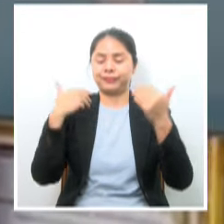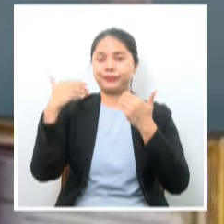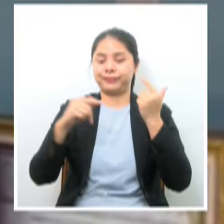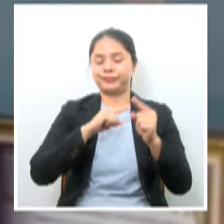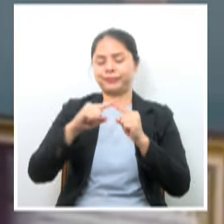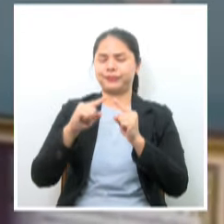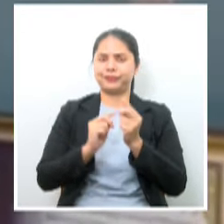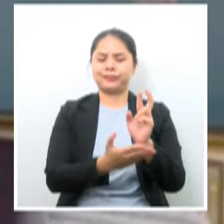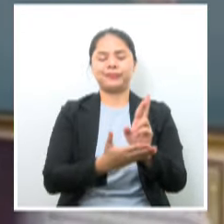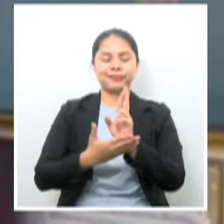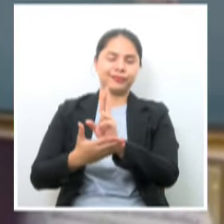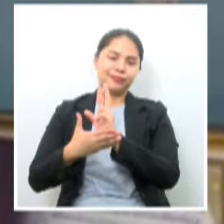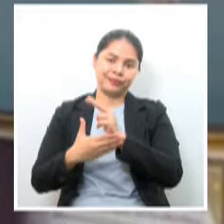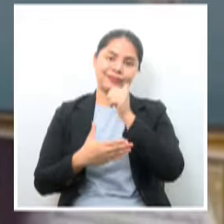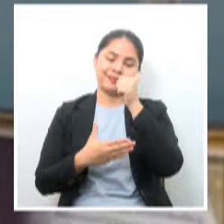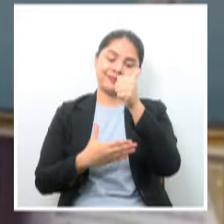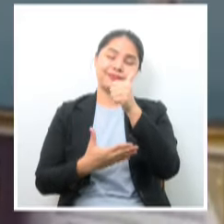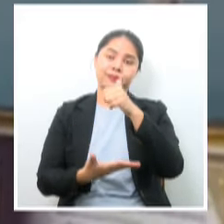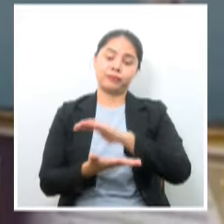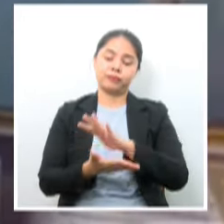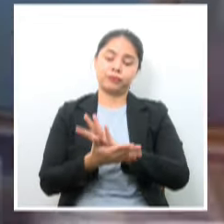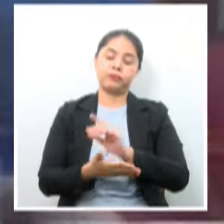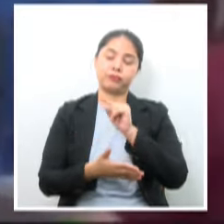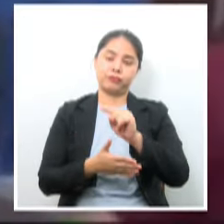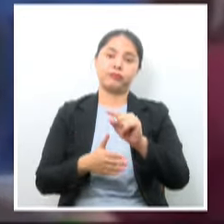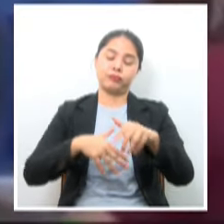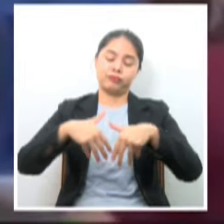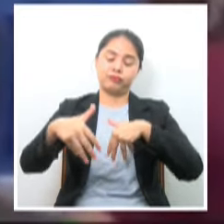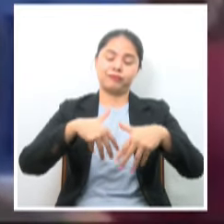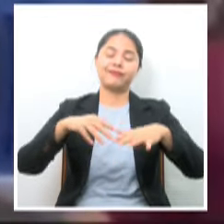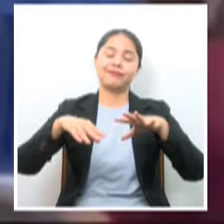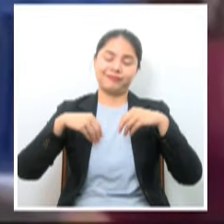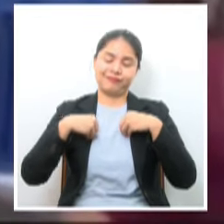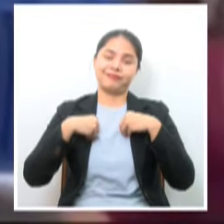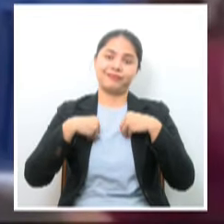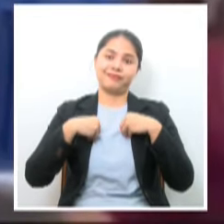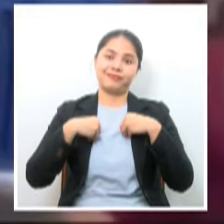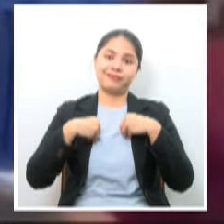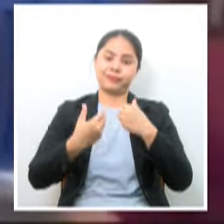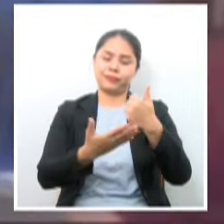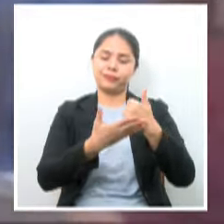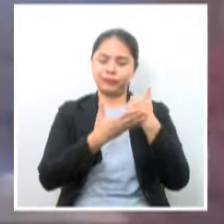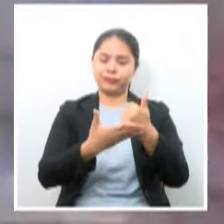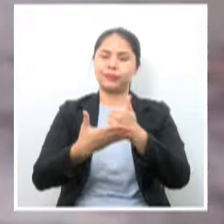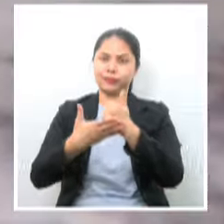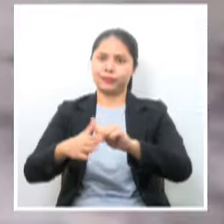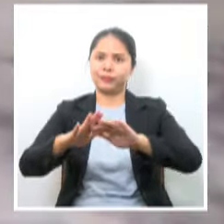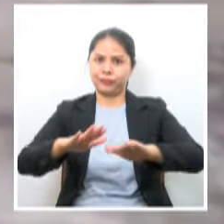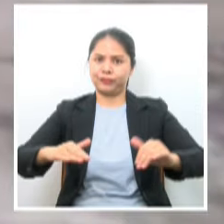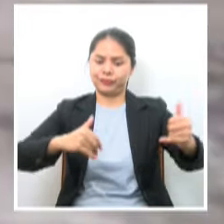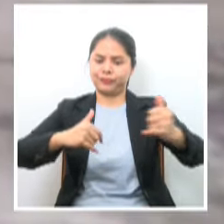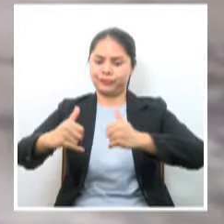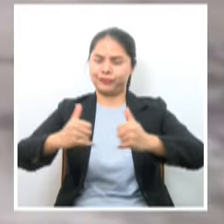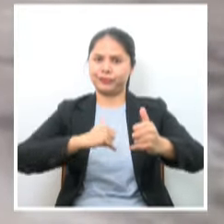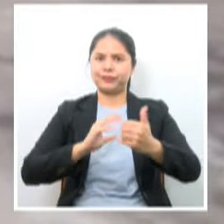ายจนทำให้โรงเรียนได้รับการยอมรับจากชุมชนส่งผลให้ผู้เรียนมีจำนวนเพิ่มขึ้นในทุกปี